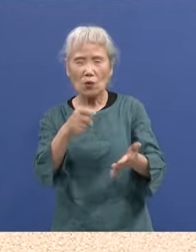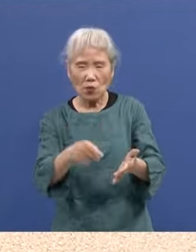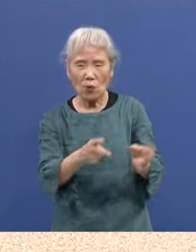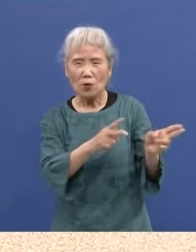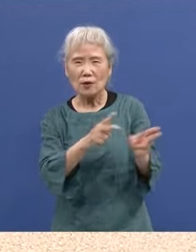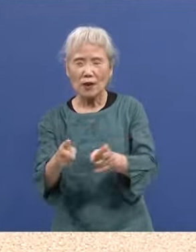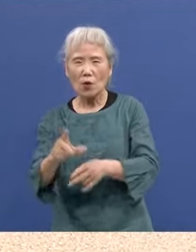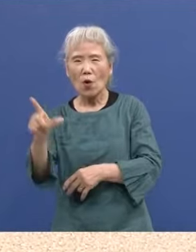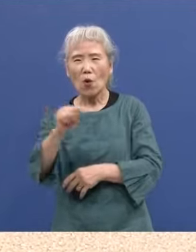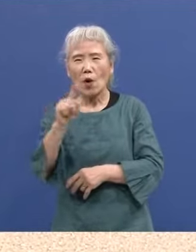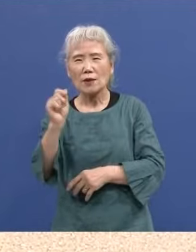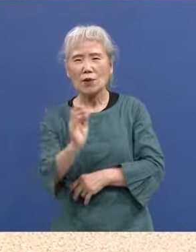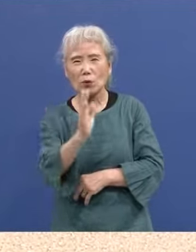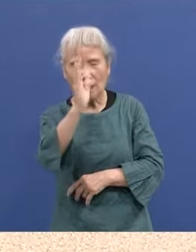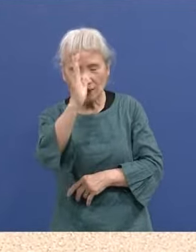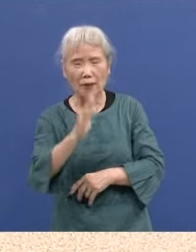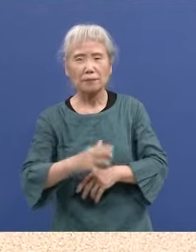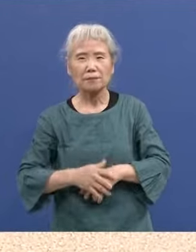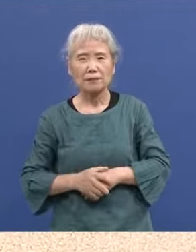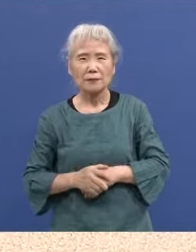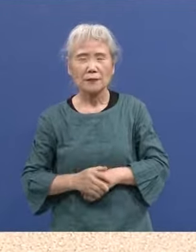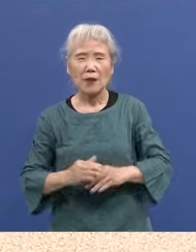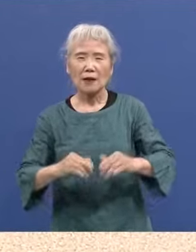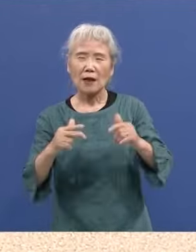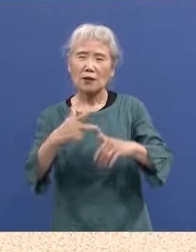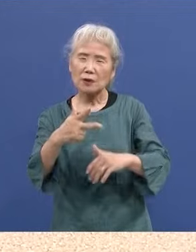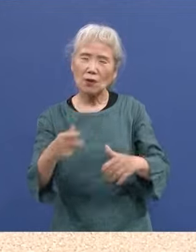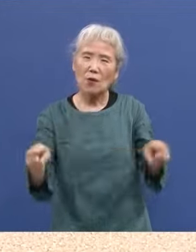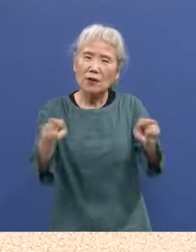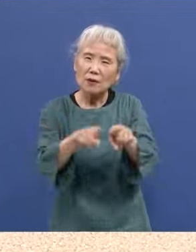制度をご活用ください。高槻市を